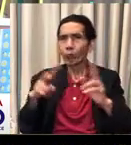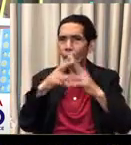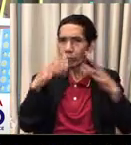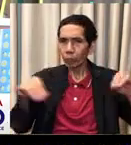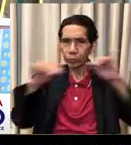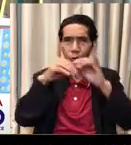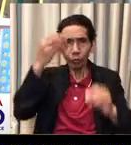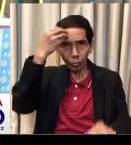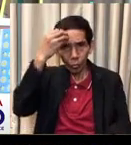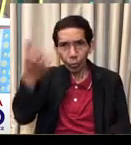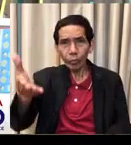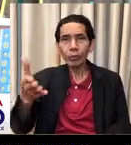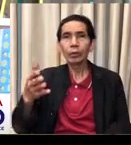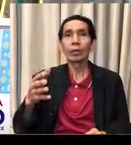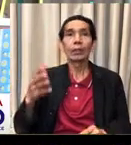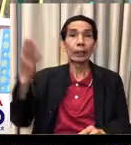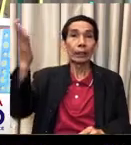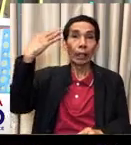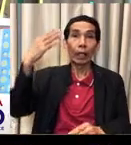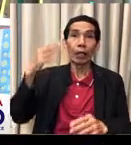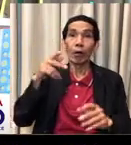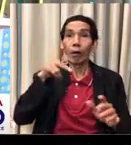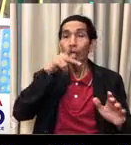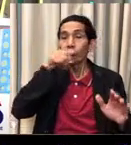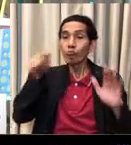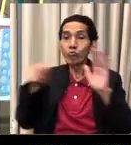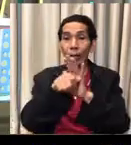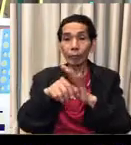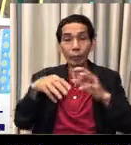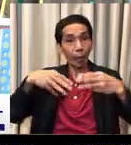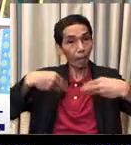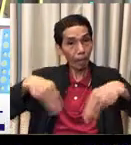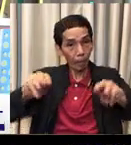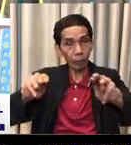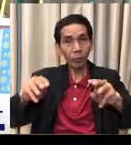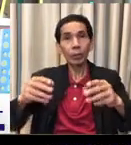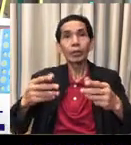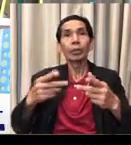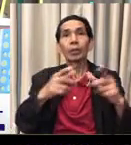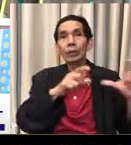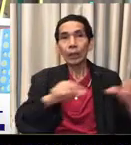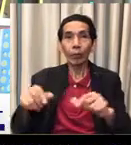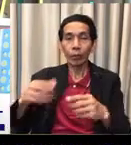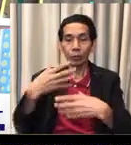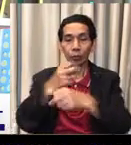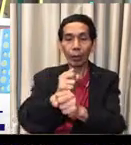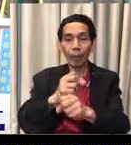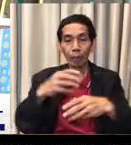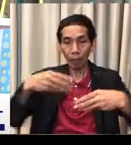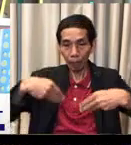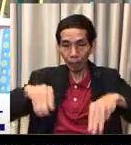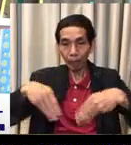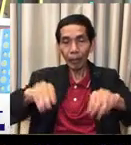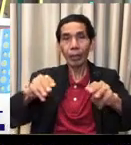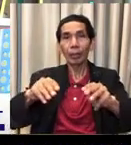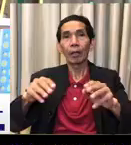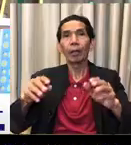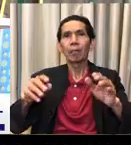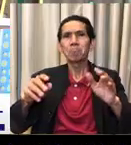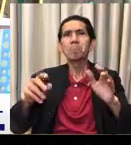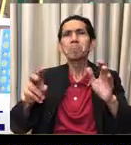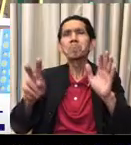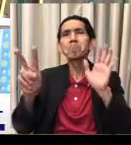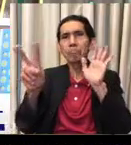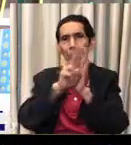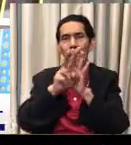malaman nyo yun, ano? So, noong napribado yung palengke, ginawa ngayon yung palengke. With a valid contract, okay na yan.